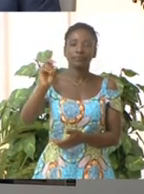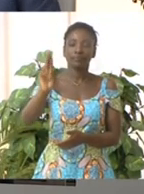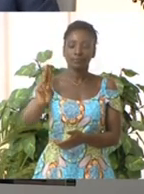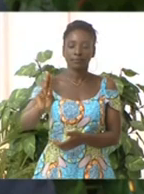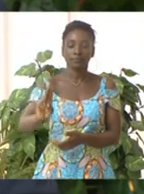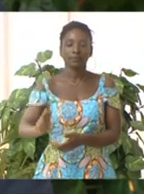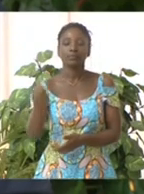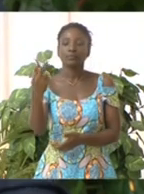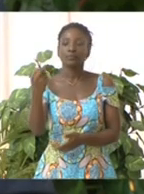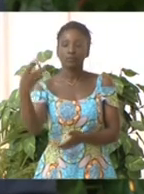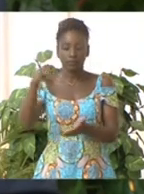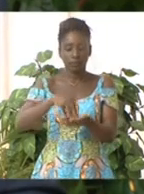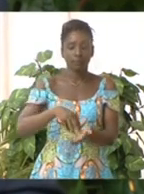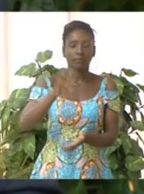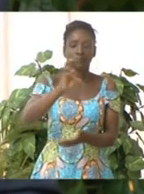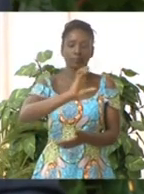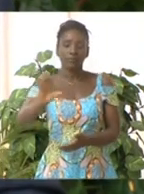12682 inscrits.